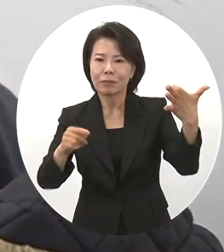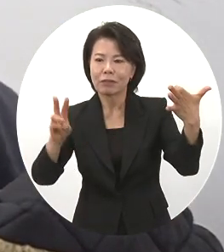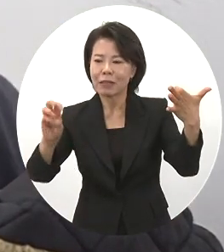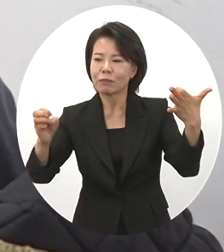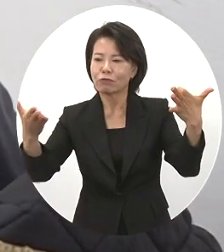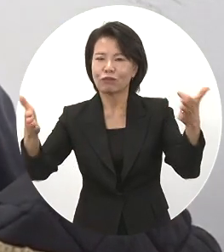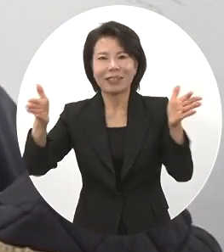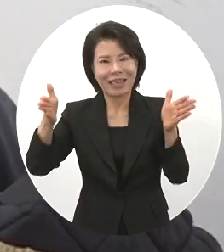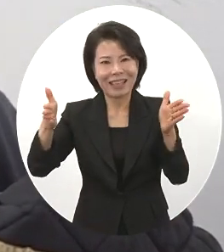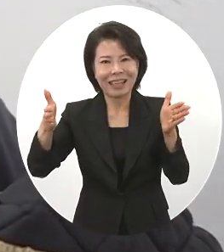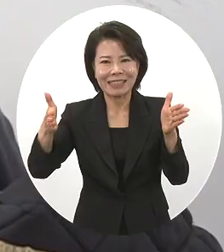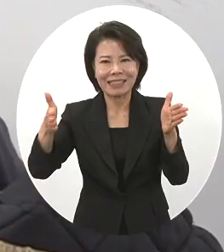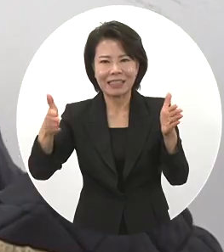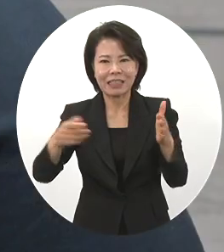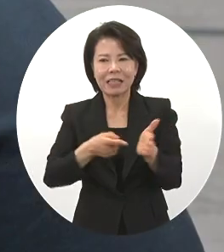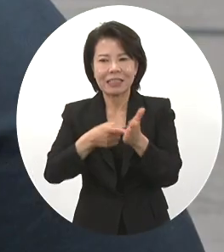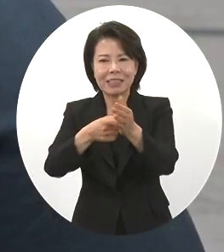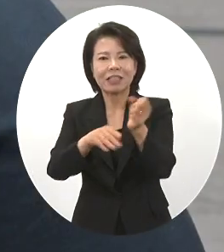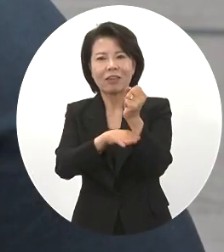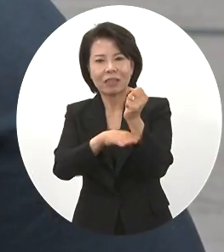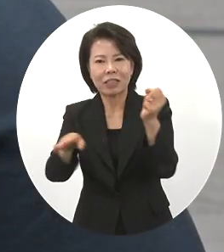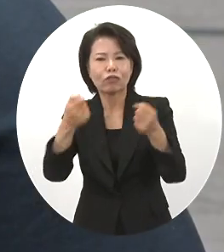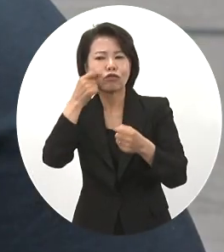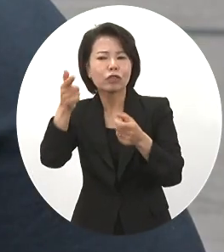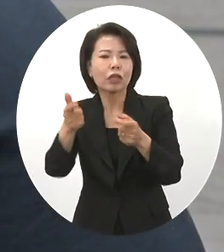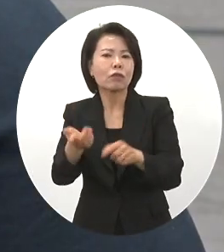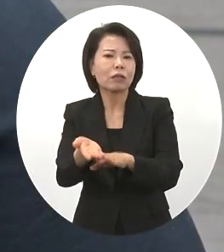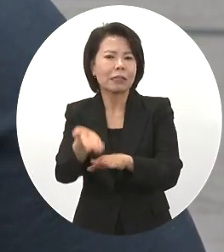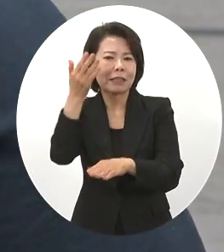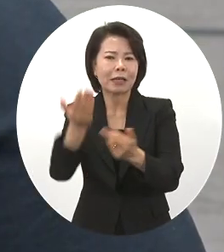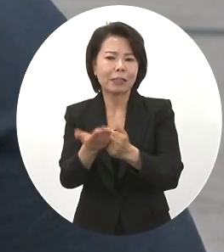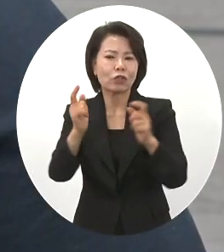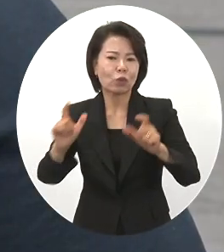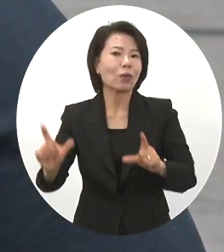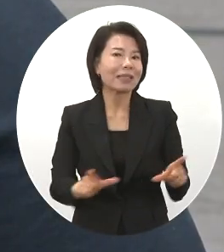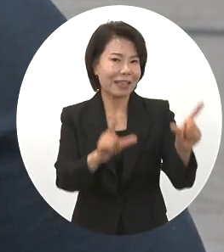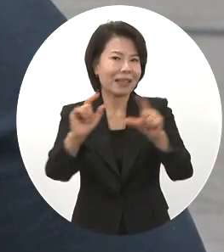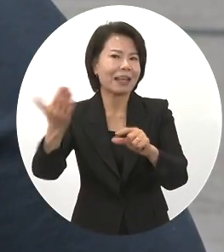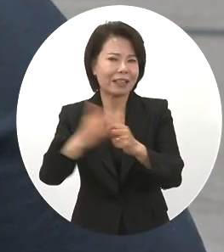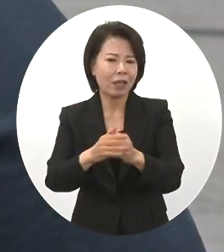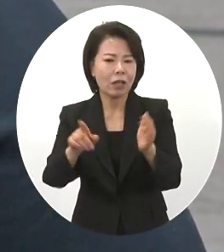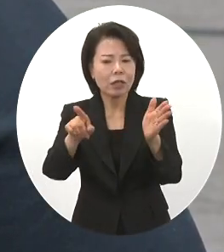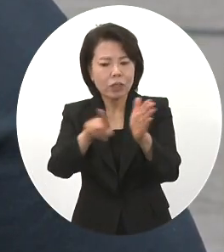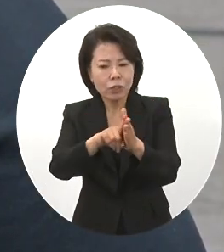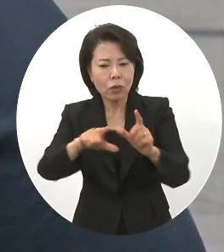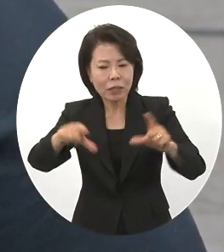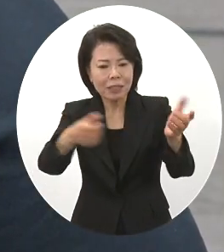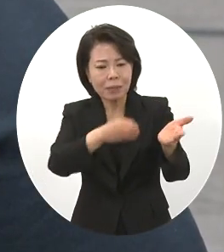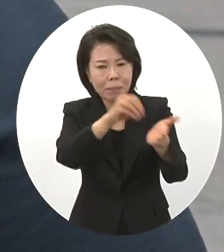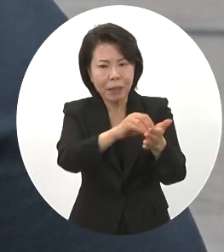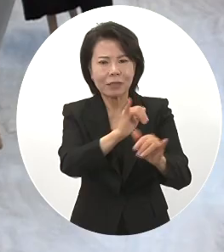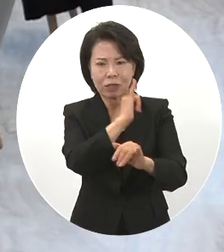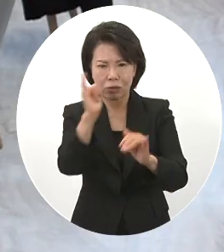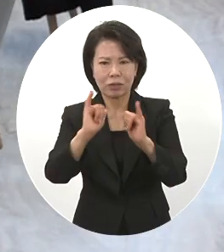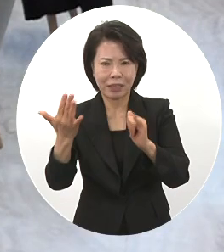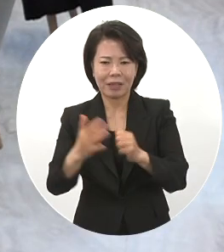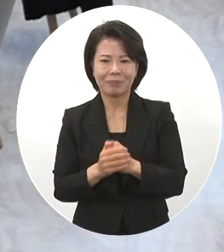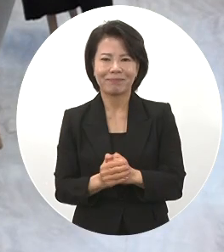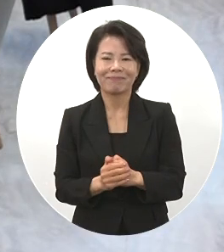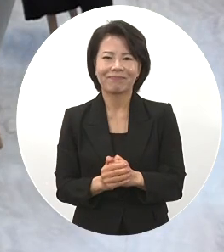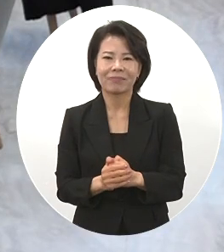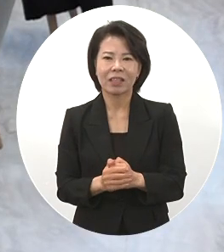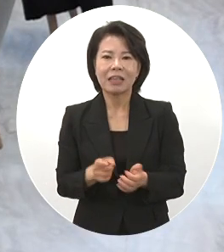19세부터 39세까지 신청일 기준 6개월 이상 제주도에 거주하며 신용유의자로 등록된